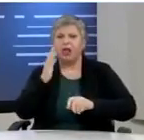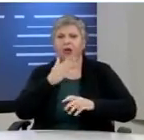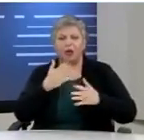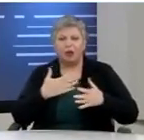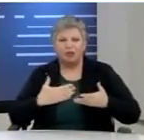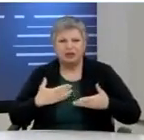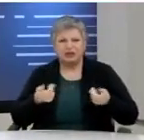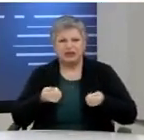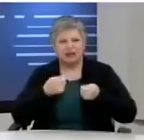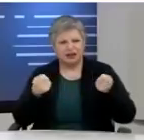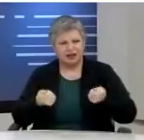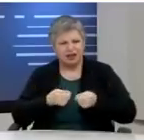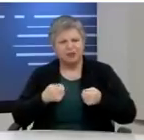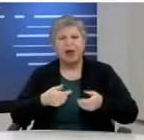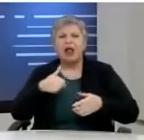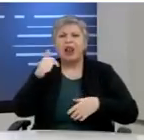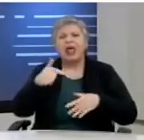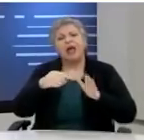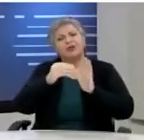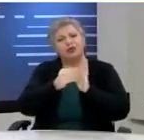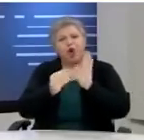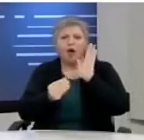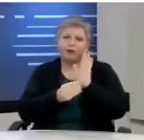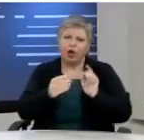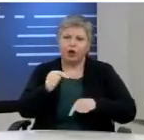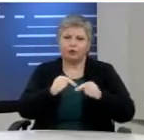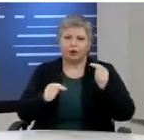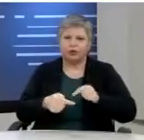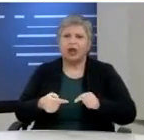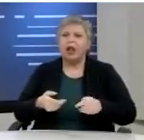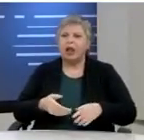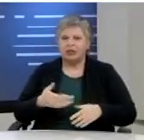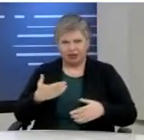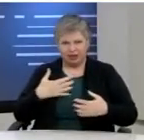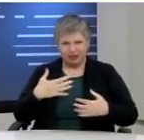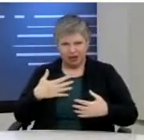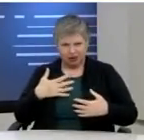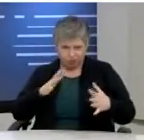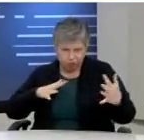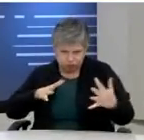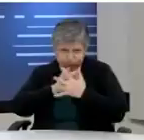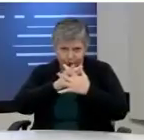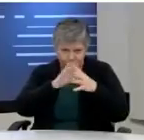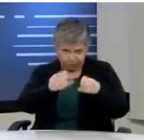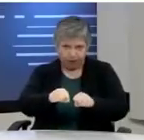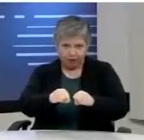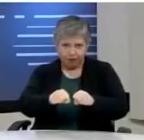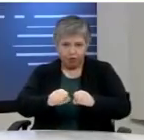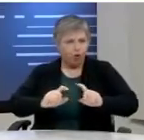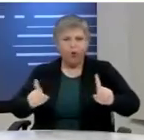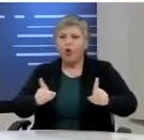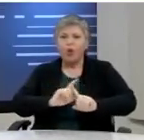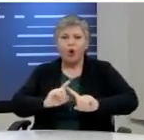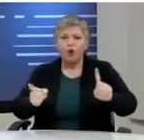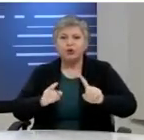ψάχνετε να βρείτε την υποπερίπτωση της υποπερίπτωσης, θα έπρεπε να είχαμε κάνει πόλεμο και να τους είχαμε κατακτήσει. Δεν κάναμε αυτό. Κάναμε μια